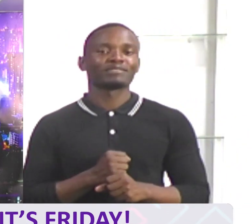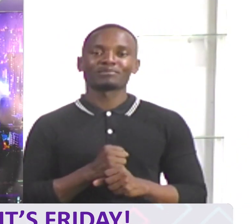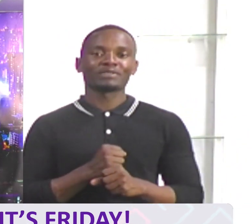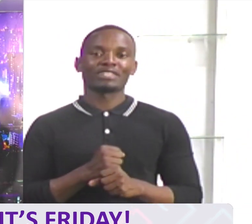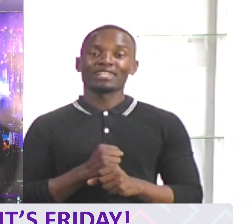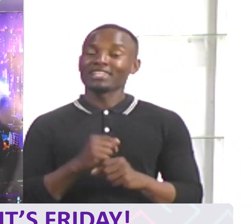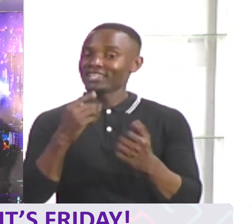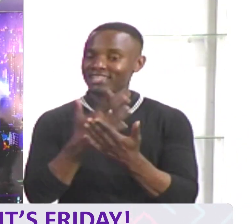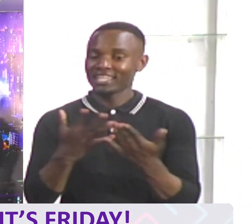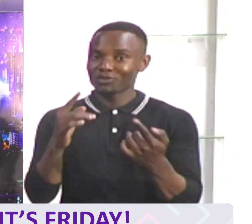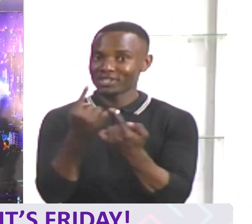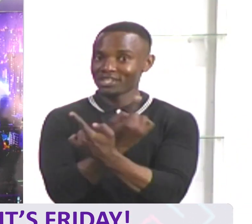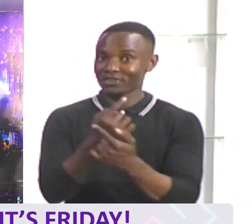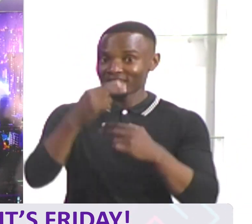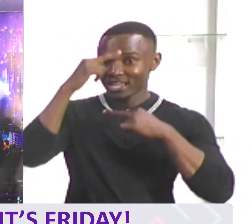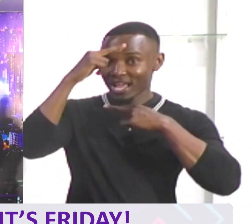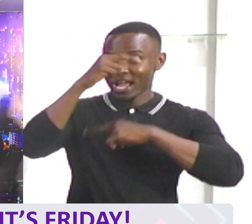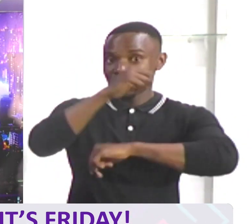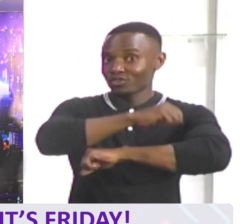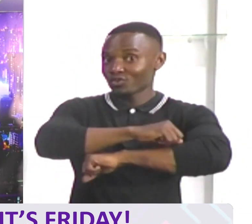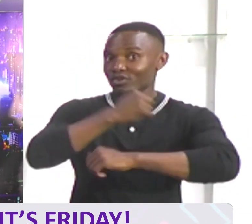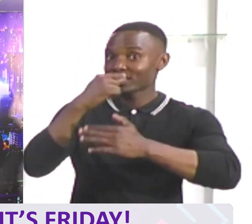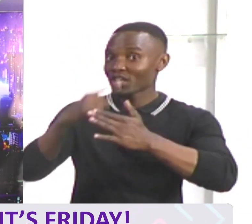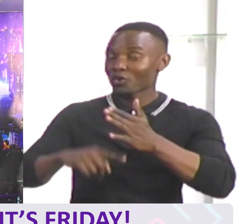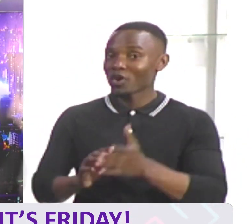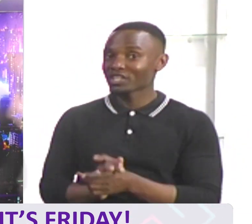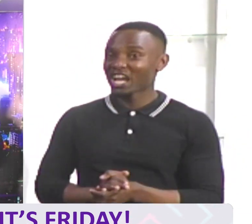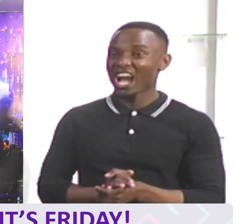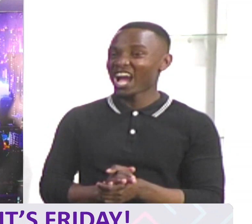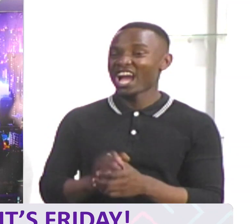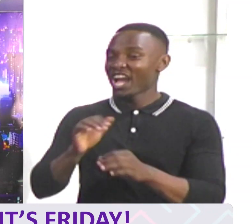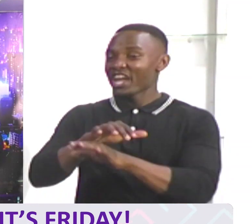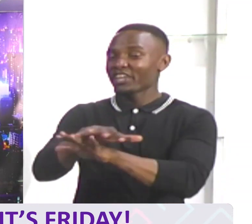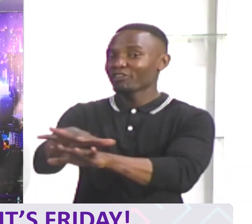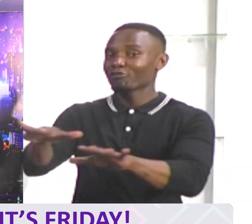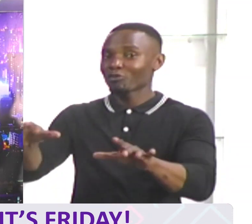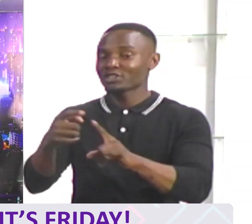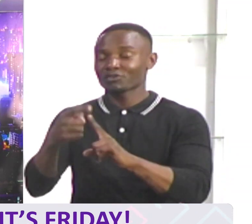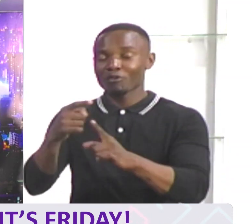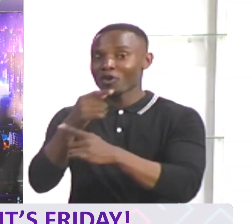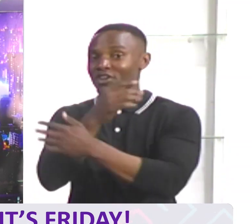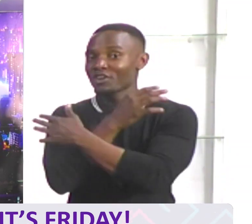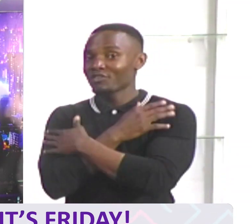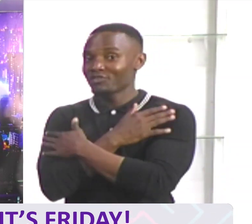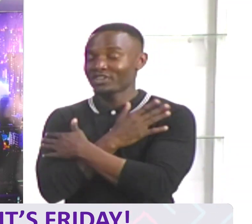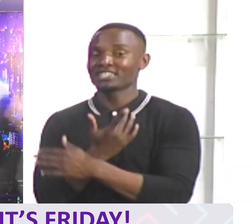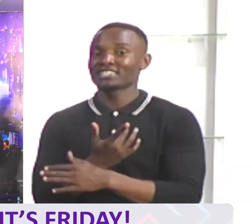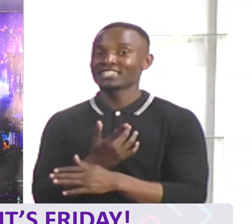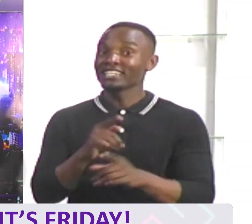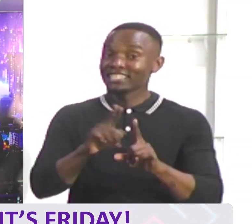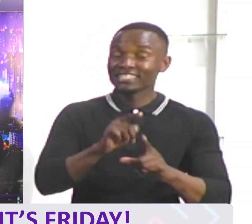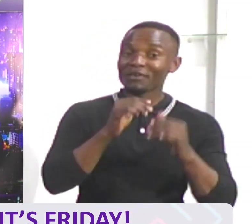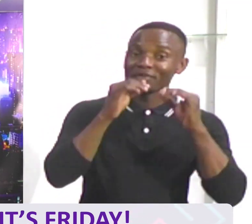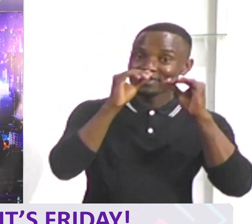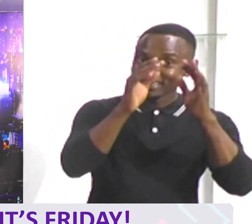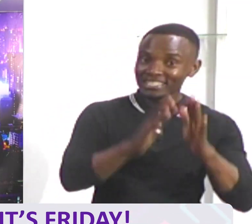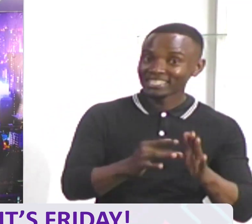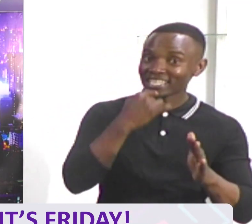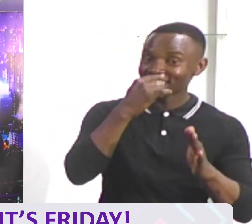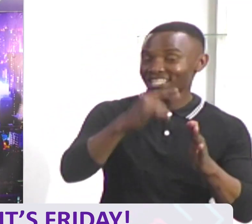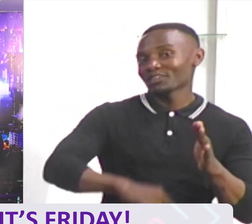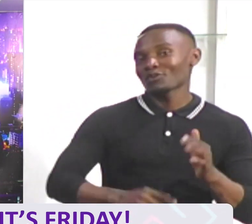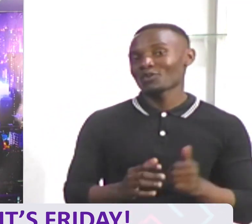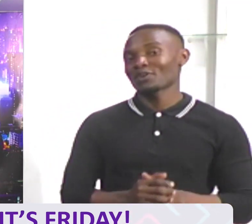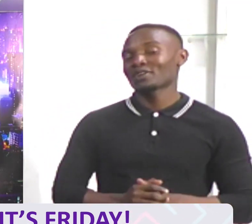watu kuna ndonga high school kujimwaga na rende. Mbona mamodo anatuambia sasa hiyo settlement ya mamodo maths. Lakini anakuwa